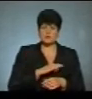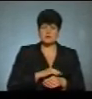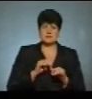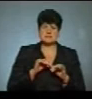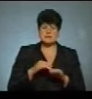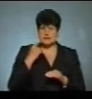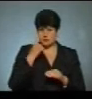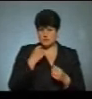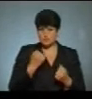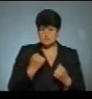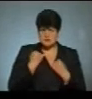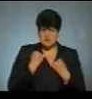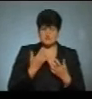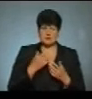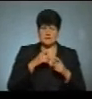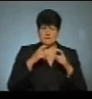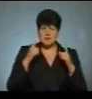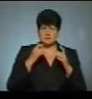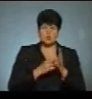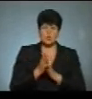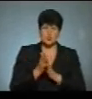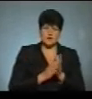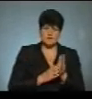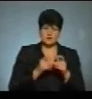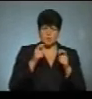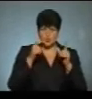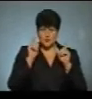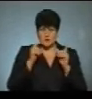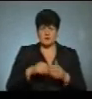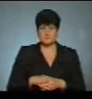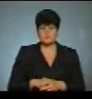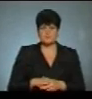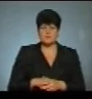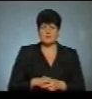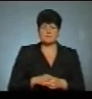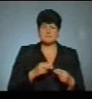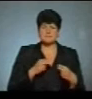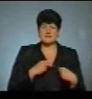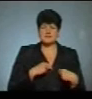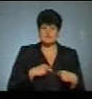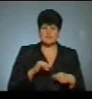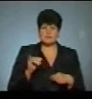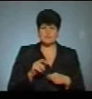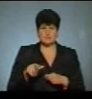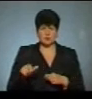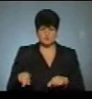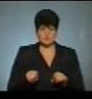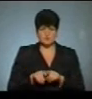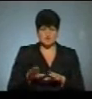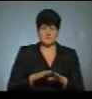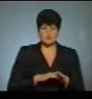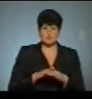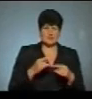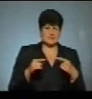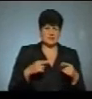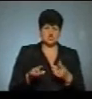засобів індивідуального захисту – маски, рукавички, окуляри або щиток – працівниками та відвідувачами, а також дотримання